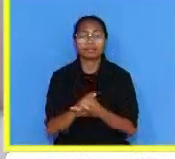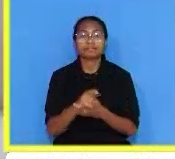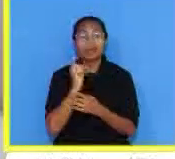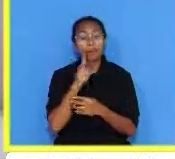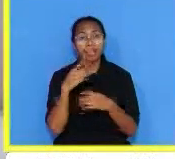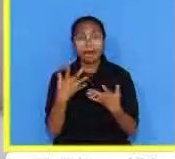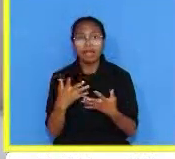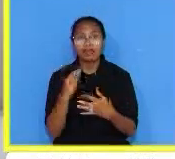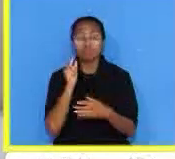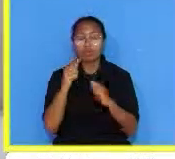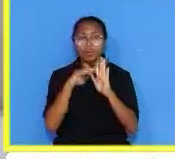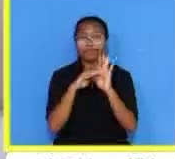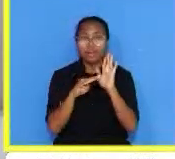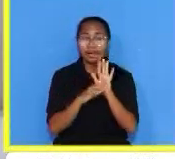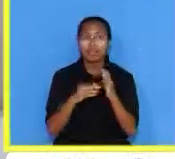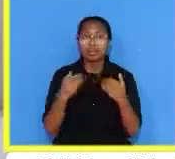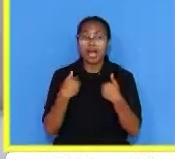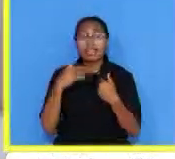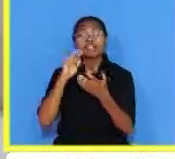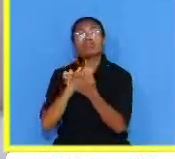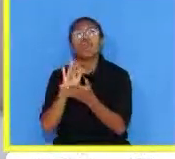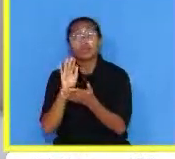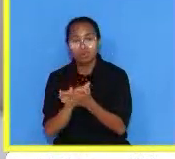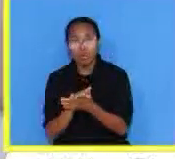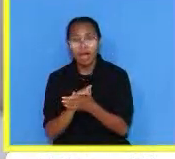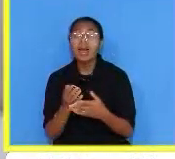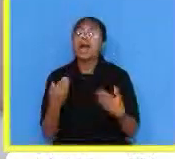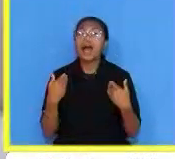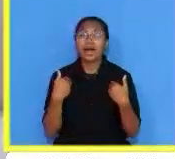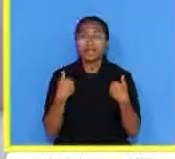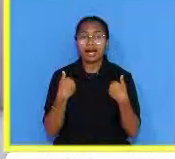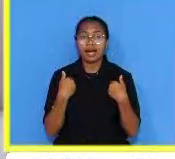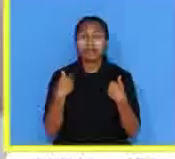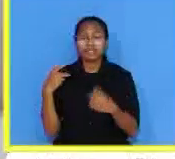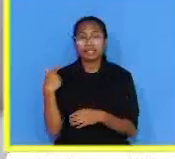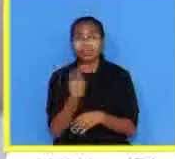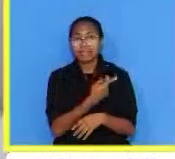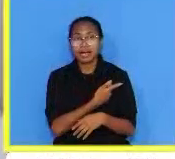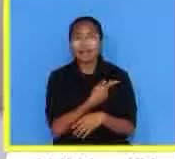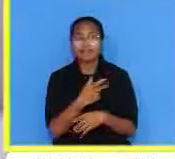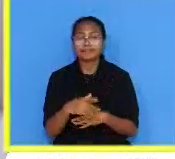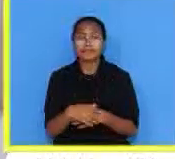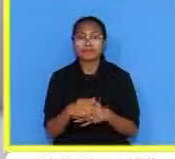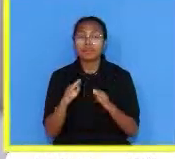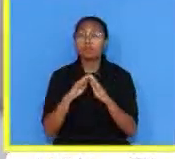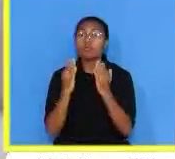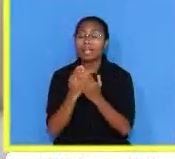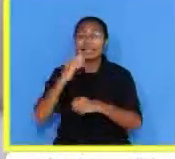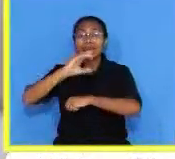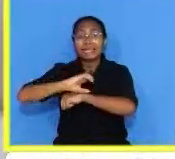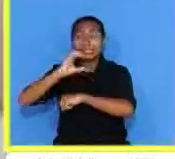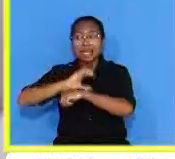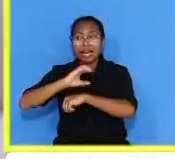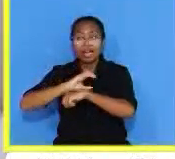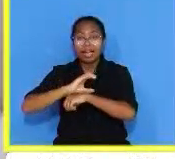mekanisme untuk pendaftaran ada di sekolah-sekolah, ada juga kita buka di